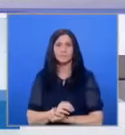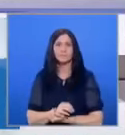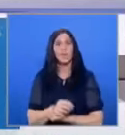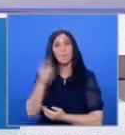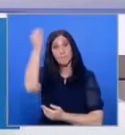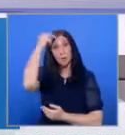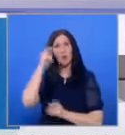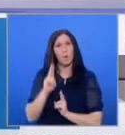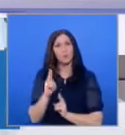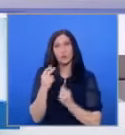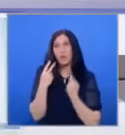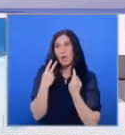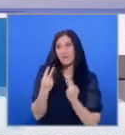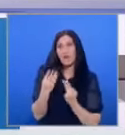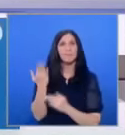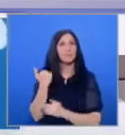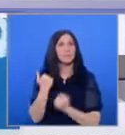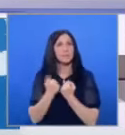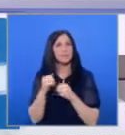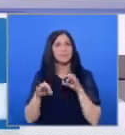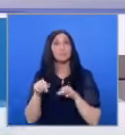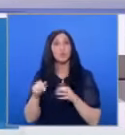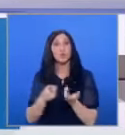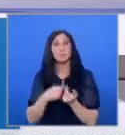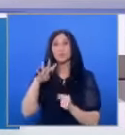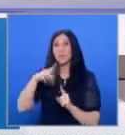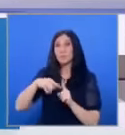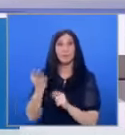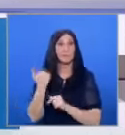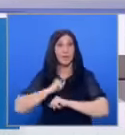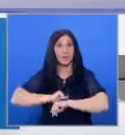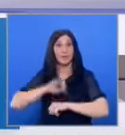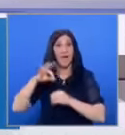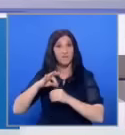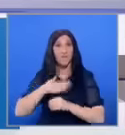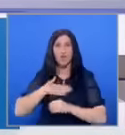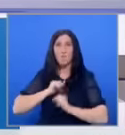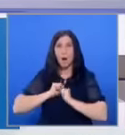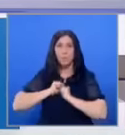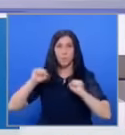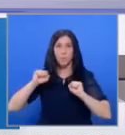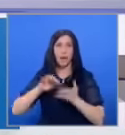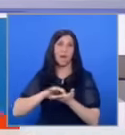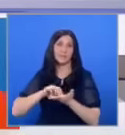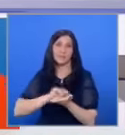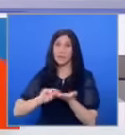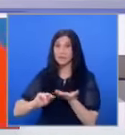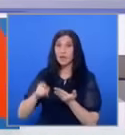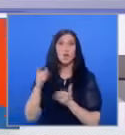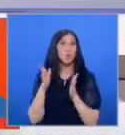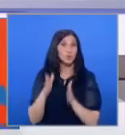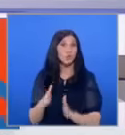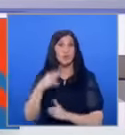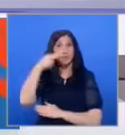нас обичайно явление преди местните избори и този път, 4 месеца преди кметския вот, има бум на адресни регистрации. Това е